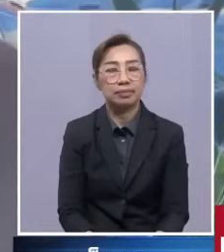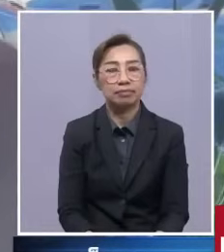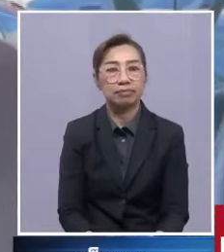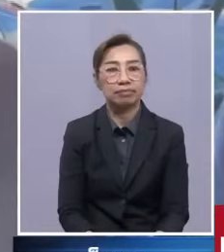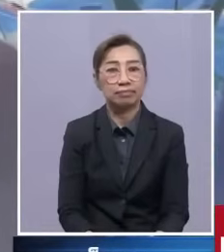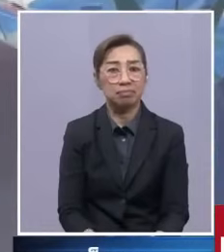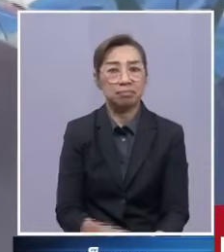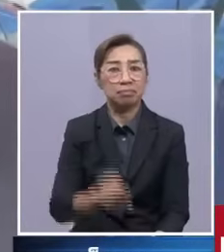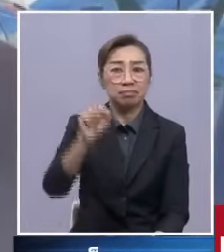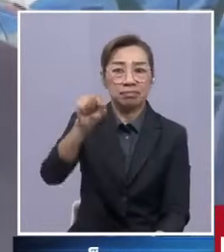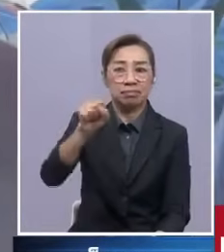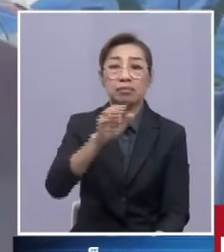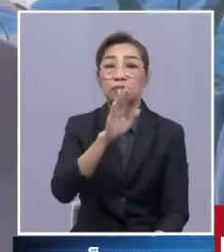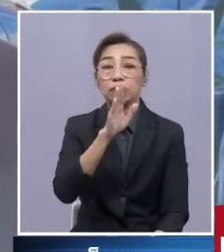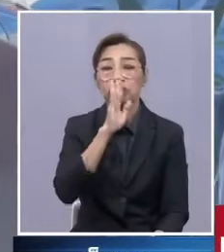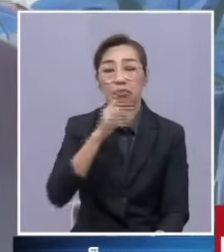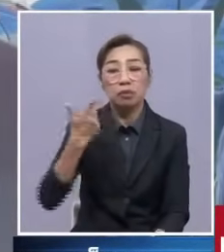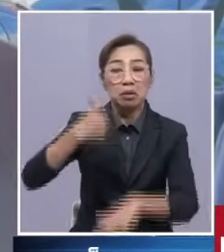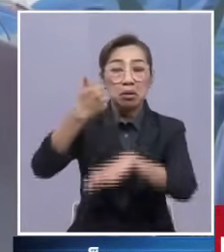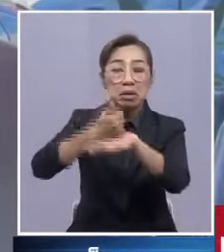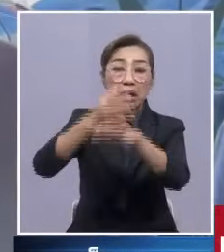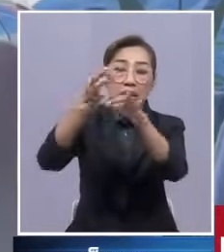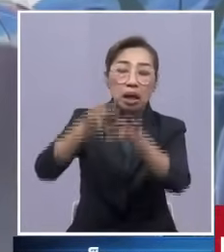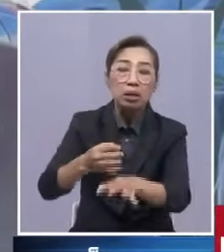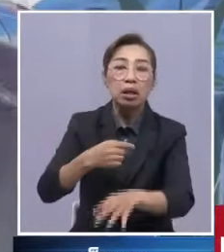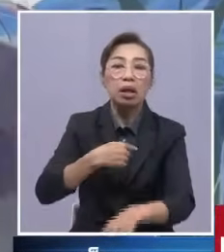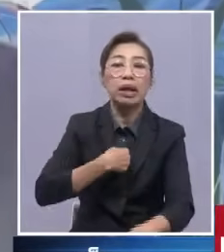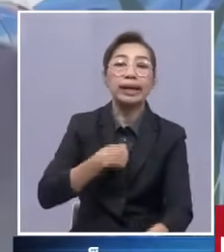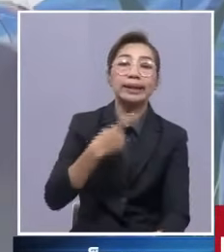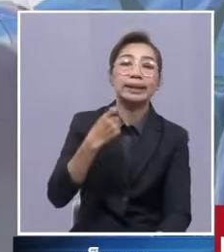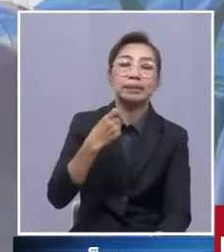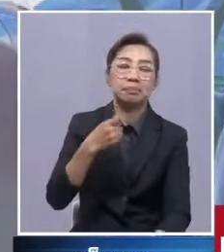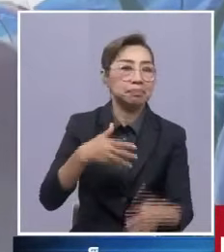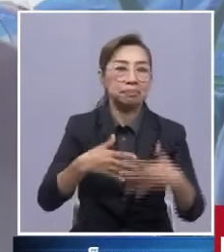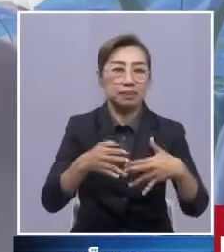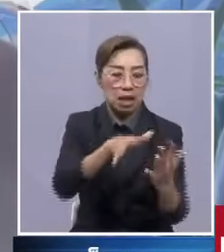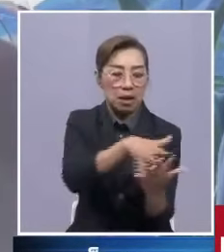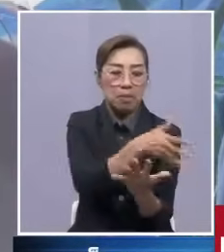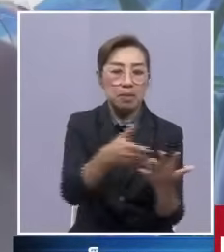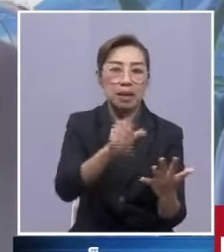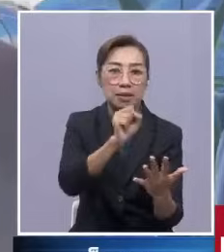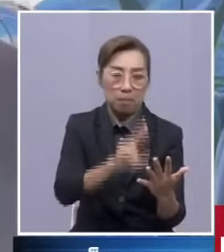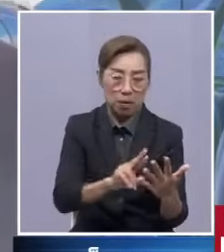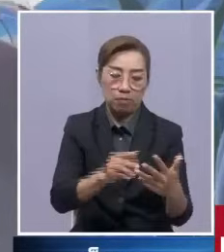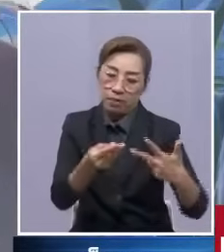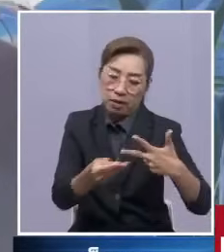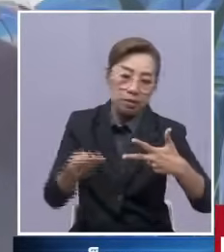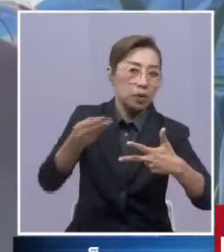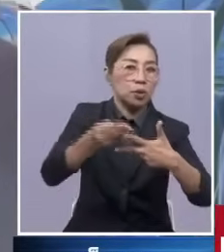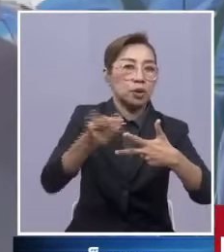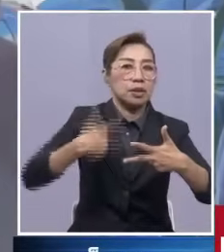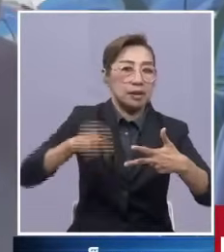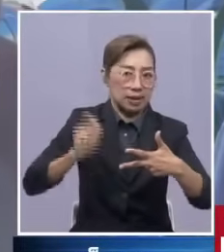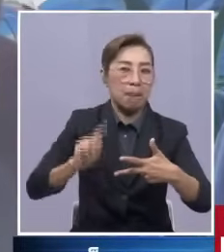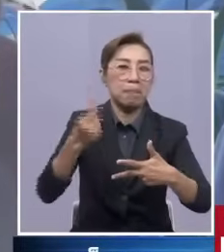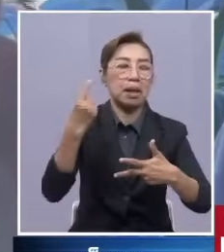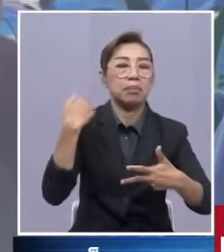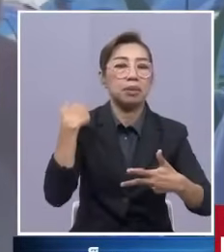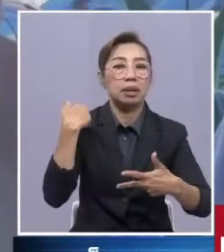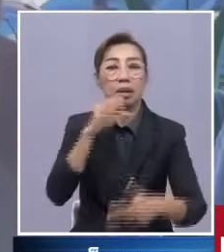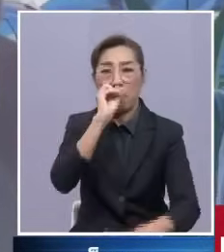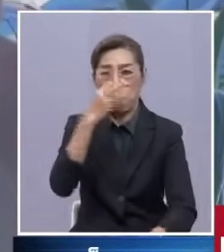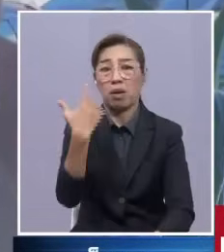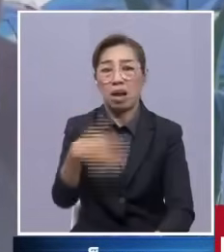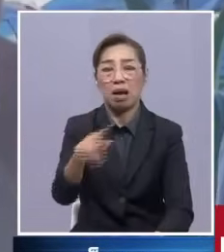แน่นอนอยู่แล้วครับหากออกมาเป็นลบนะครับก็คือเราก็เตรียมพร้อมที่จะยื่นอุทธรณ์ต่ออยู่แล้วนะครับก็คืออย่างที่บอก